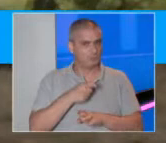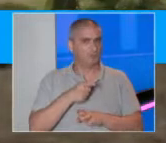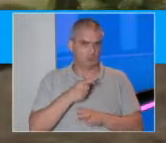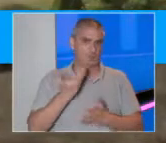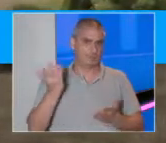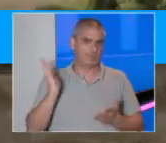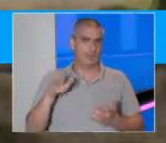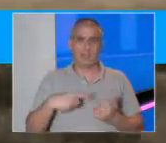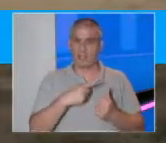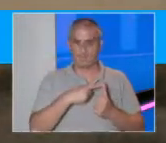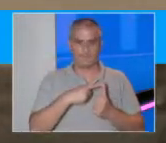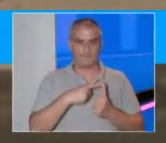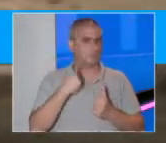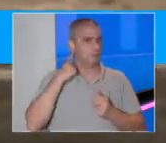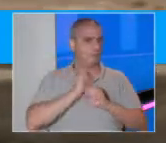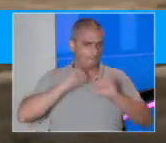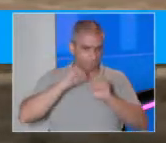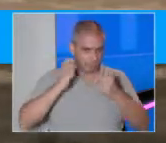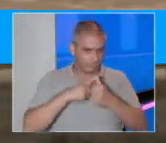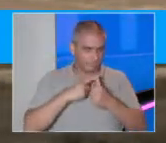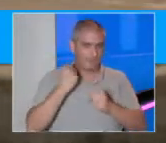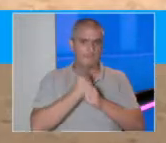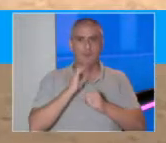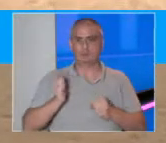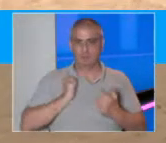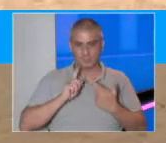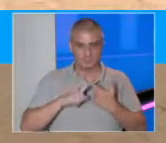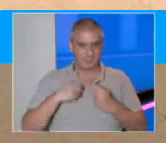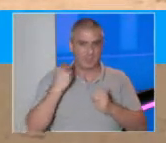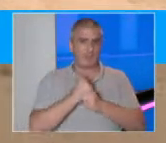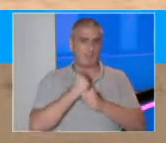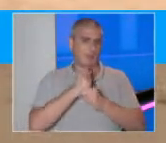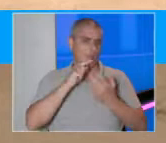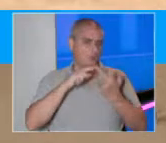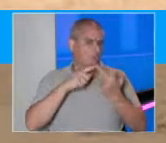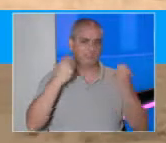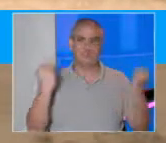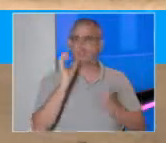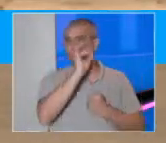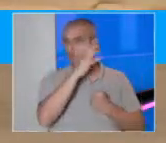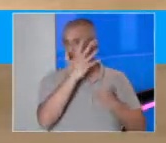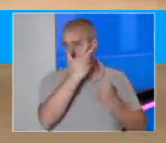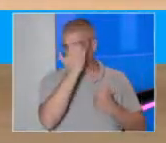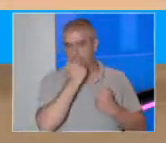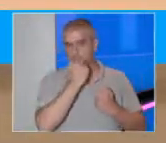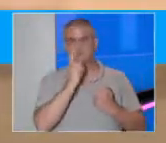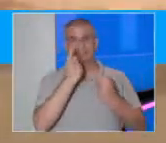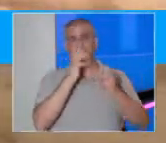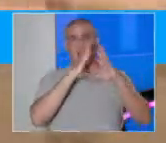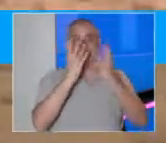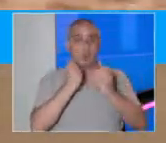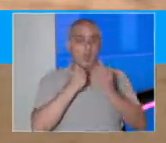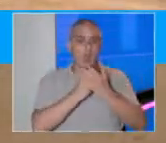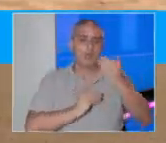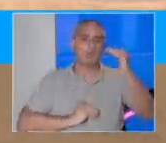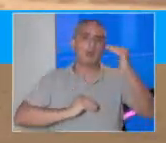הן בשמיעת קולות נפץ, בפעילות של צה"ל, בפעילות שלהם, באימונים שלהם, בקצת בלונים וכו'. ורק שזה